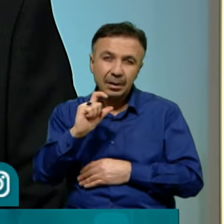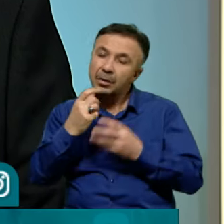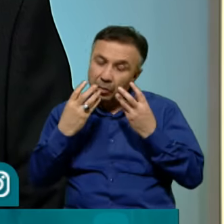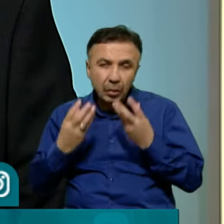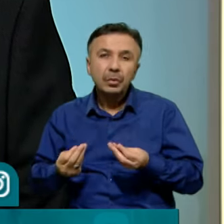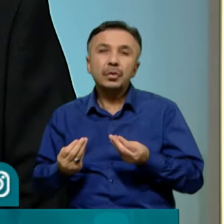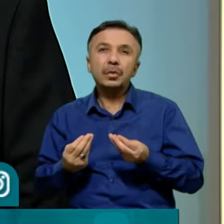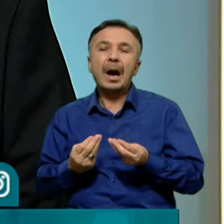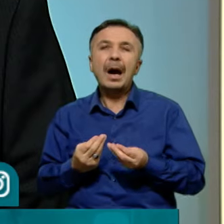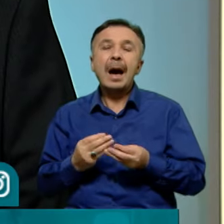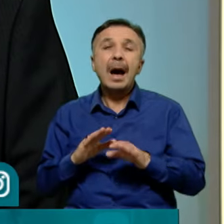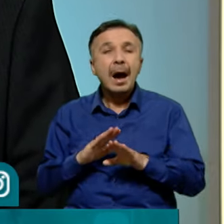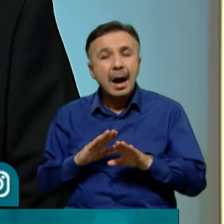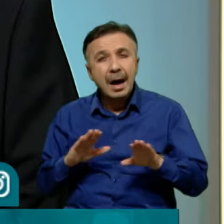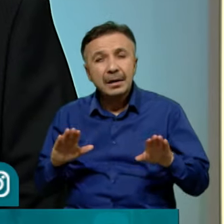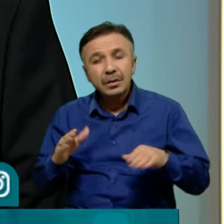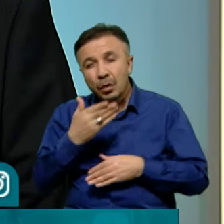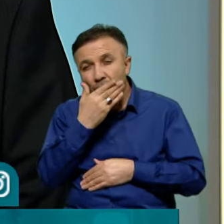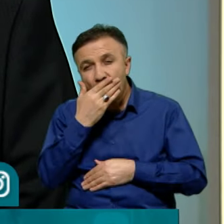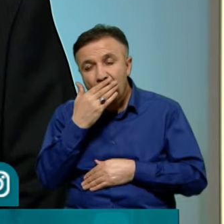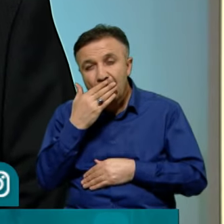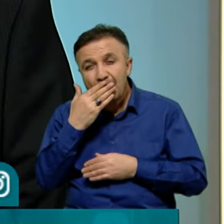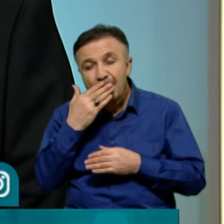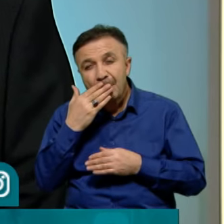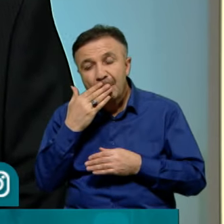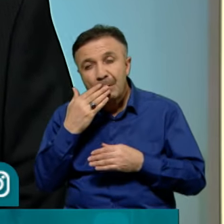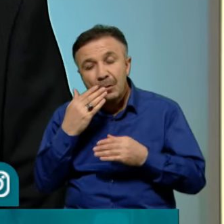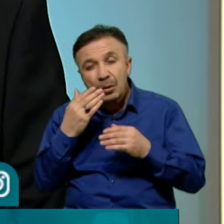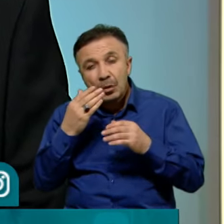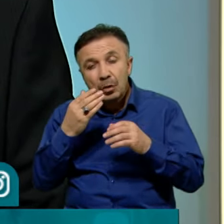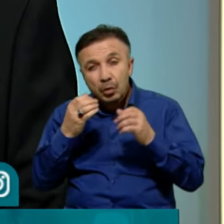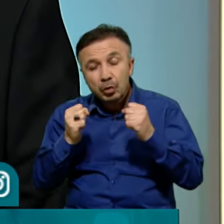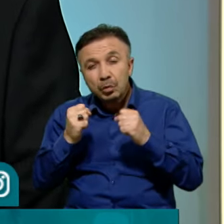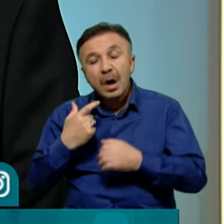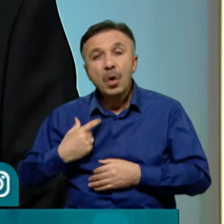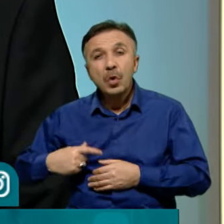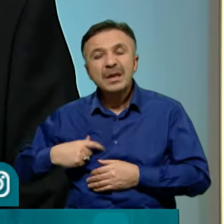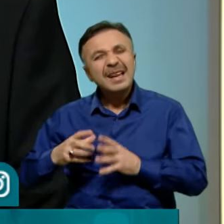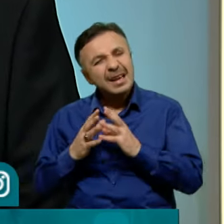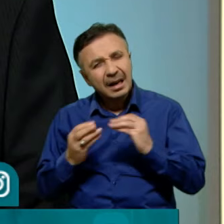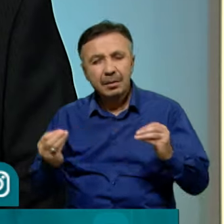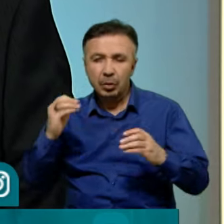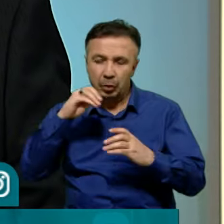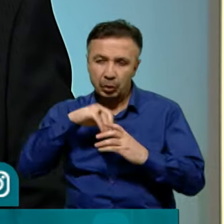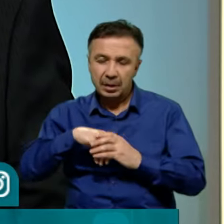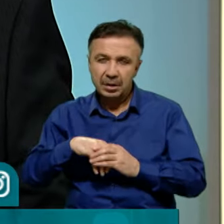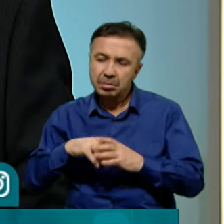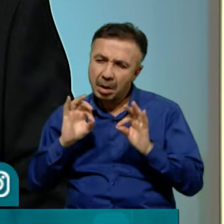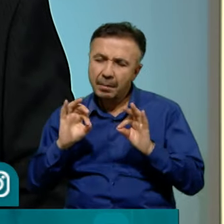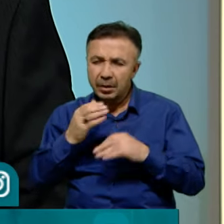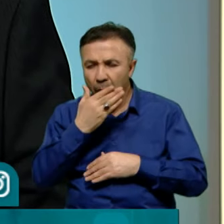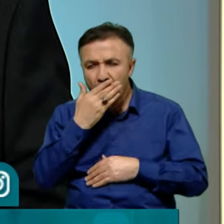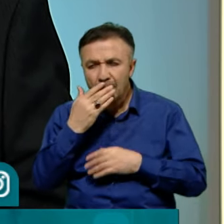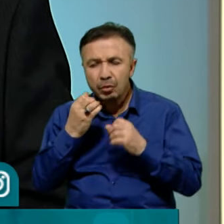oluştu. Artık oruç tutma ehliyetini, oruç tutma özelliğini kaybettiğinden dolayı elbette orucunu